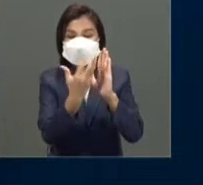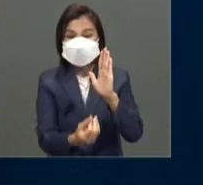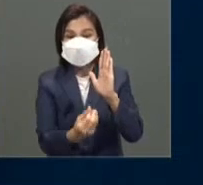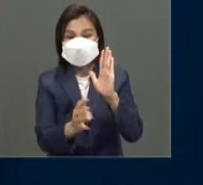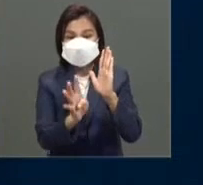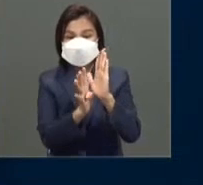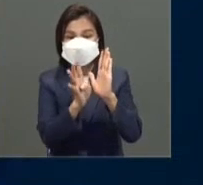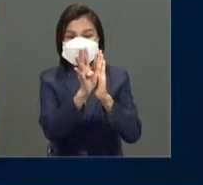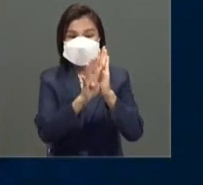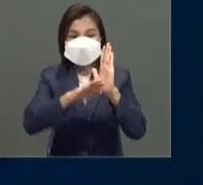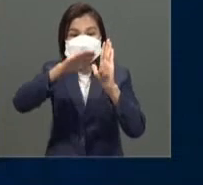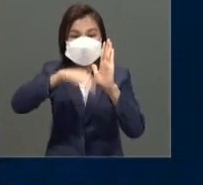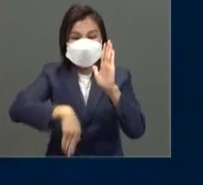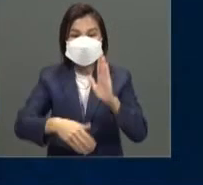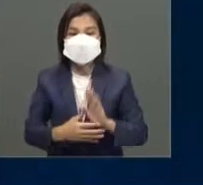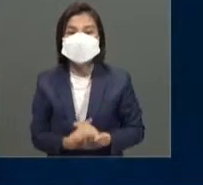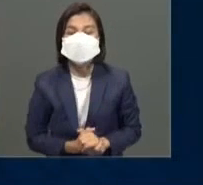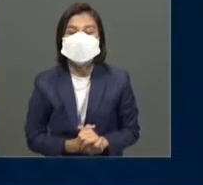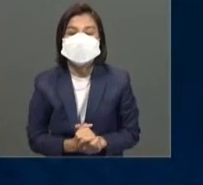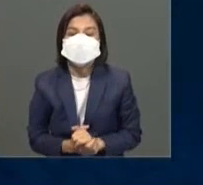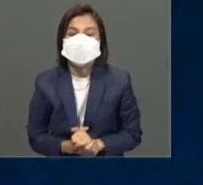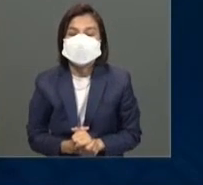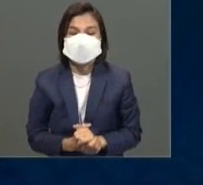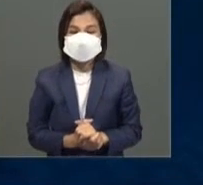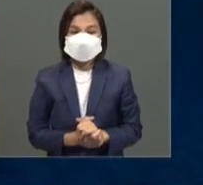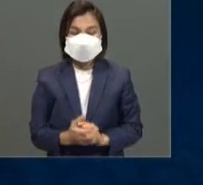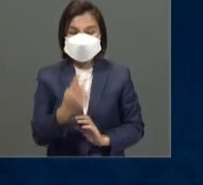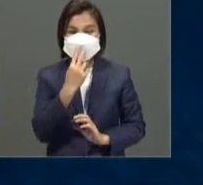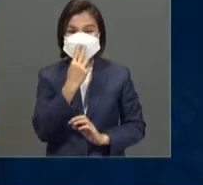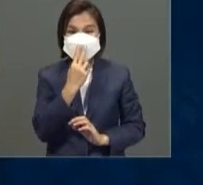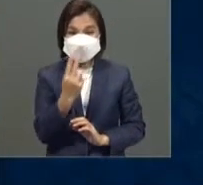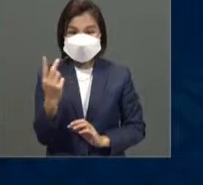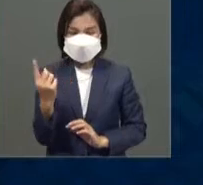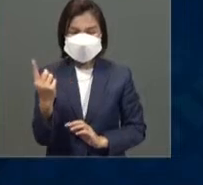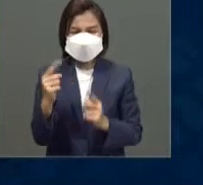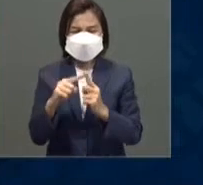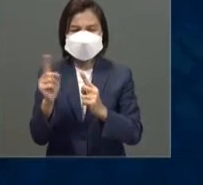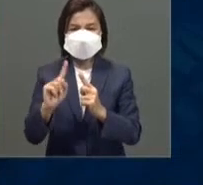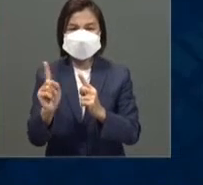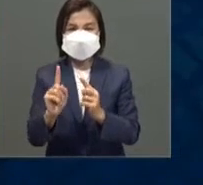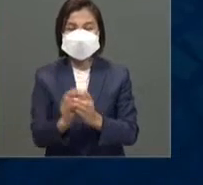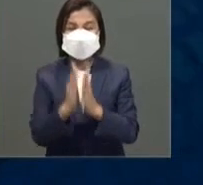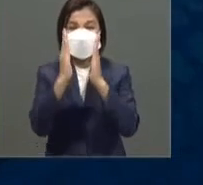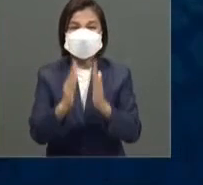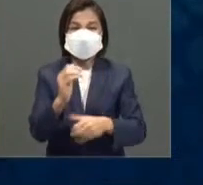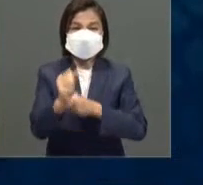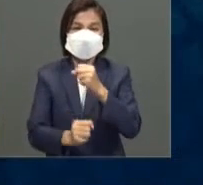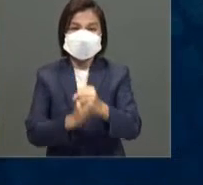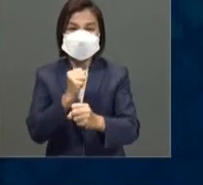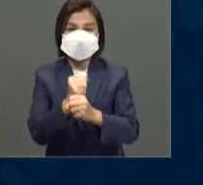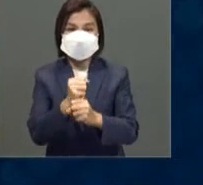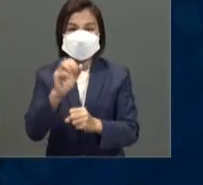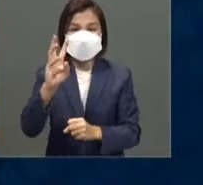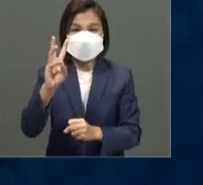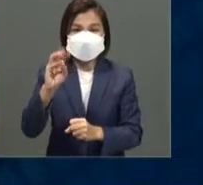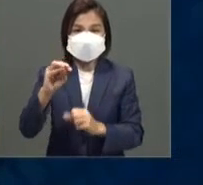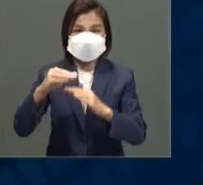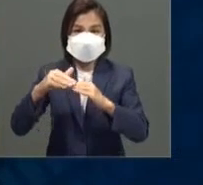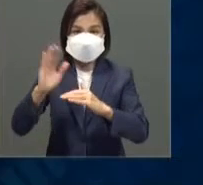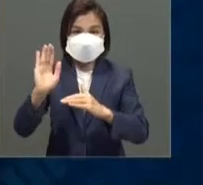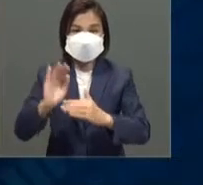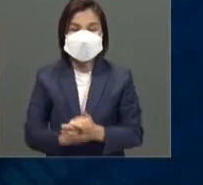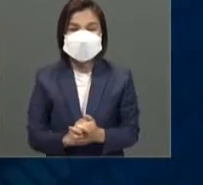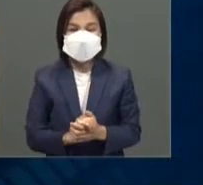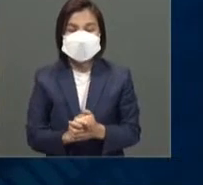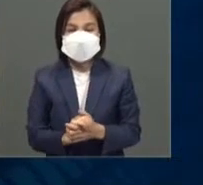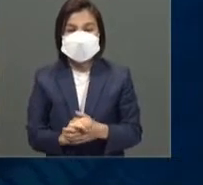ลข4ลงไปนะครับสิ่งที่ยังเป็นภาพคุ้นตาก็คือผู้ที่มีอายุมากกว่า60ปีขึ้นไป